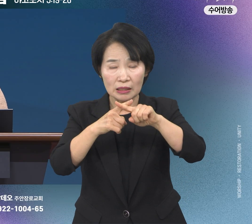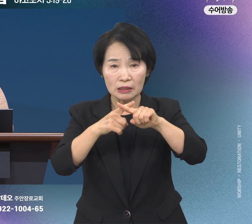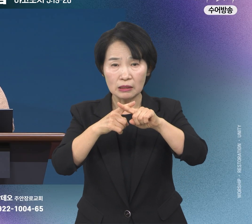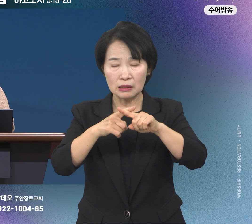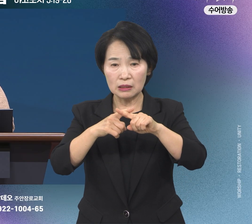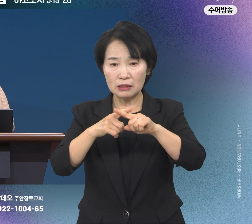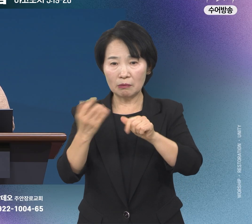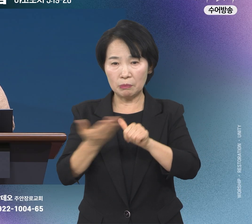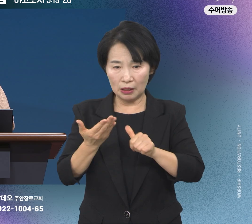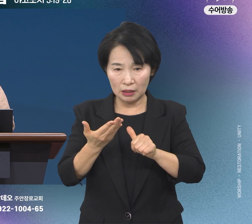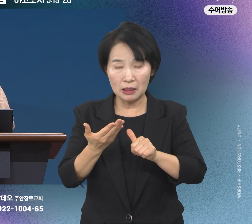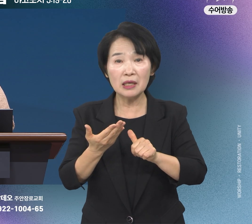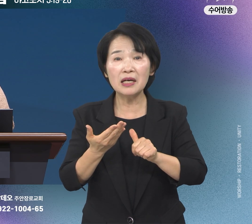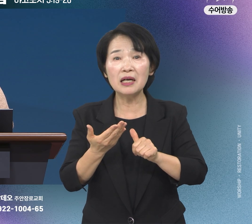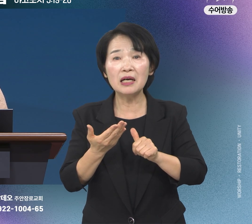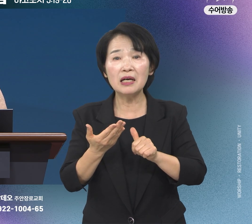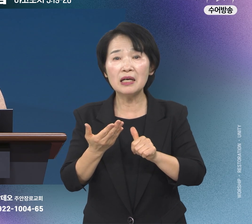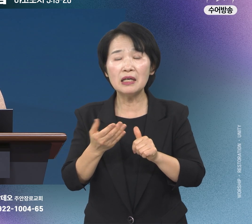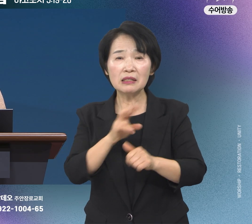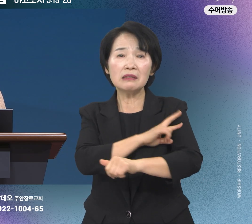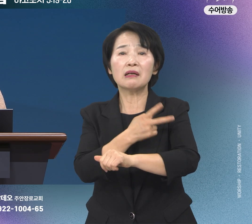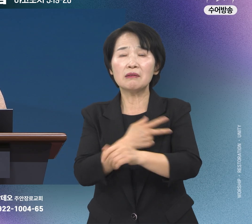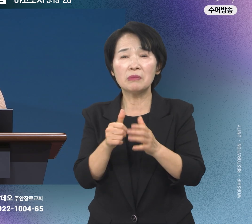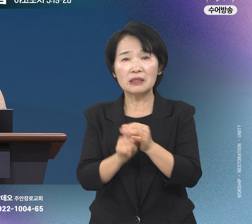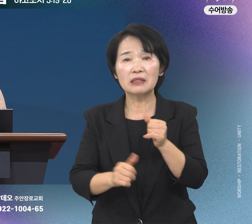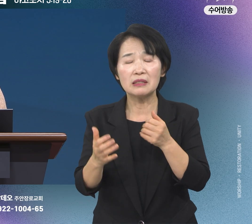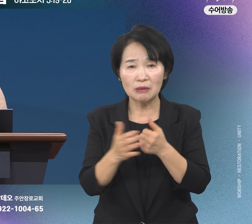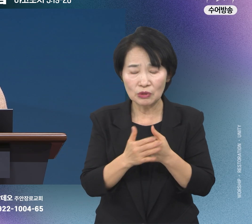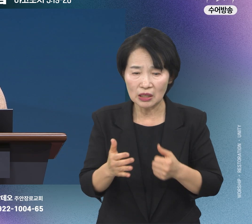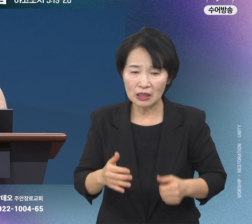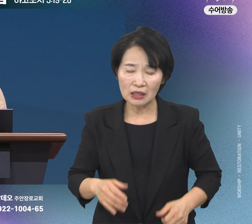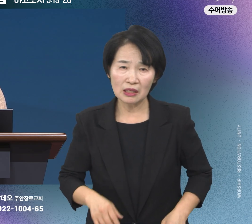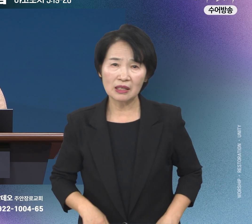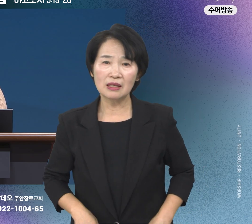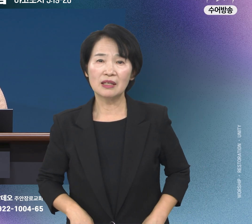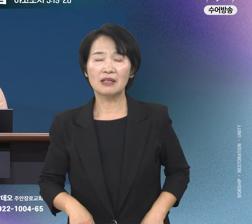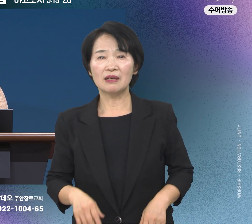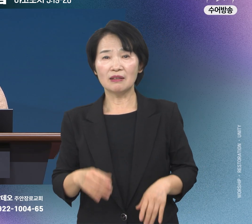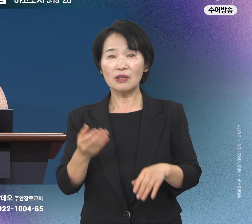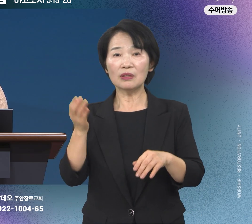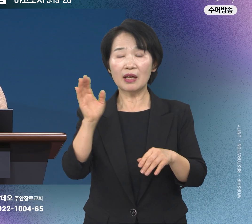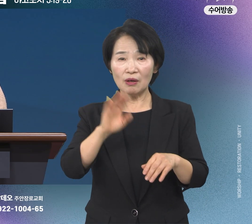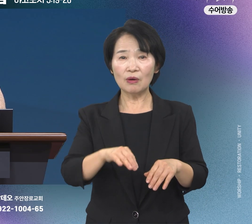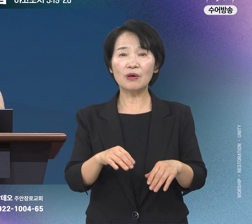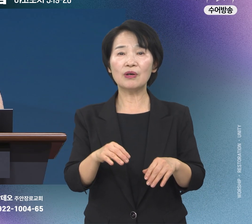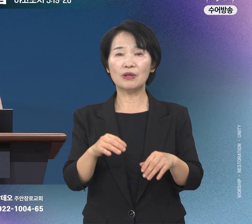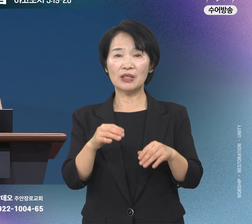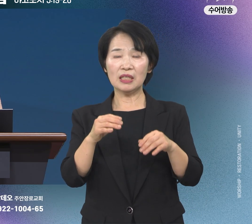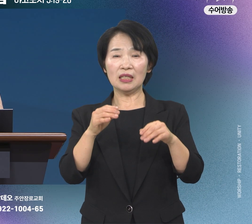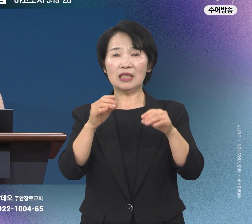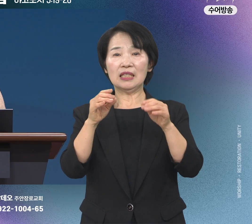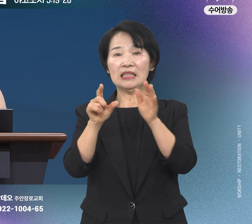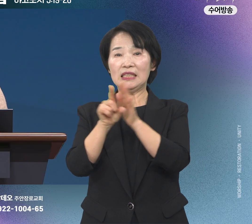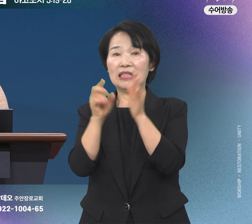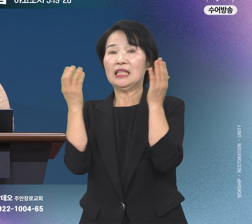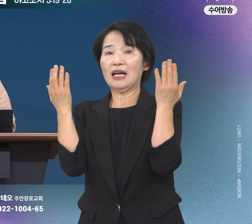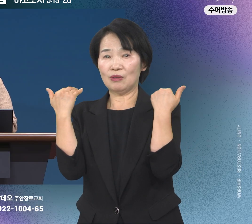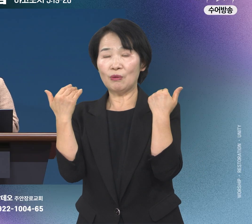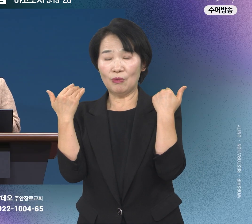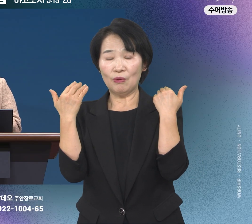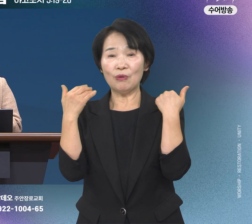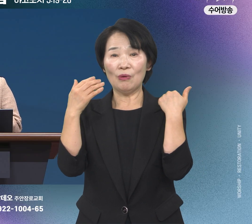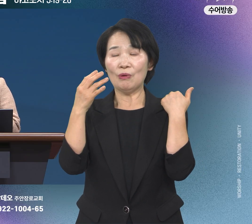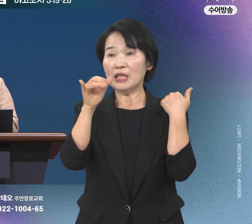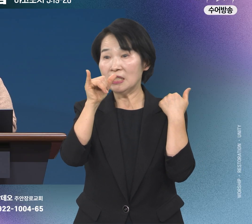제적당했거든요. 그래서 제가 다녔던 신천지 앞에 횡단보도만 건너면 신학교가 있었습니다. 근데 제가